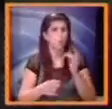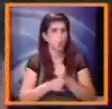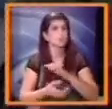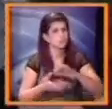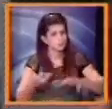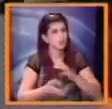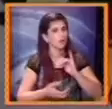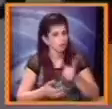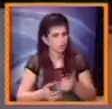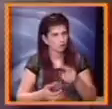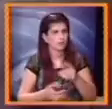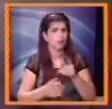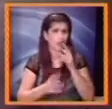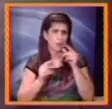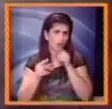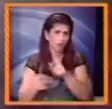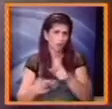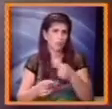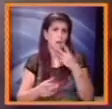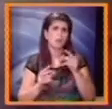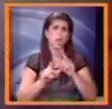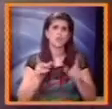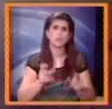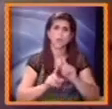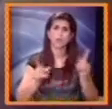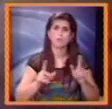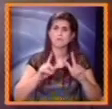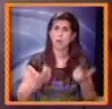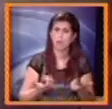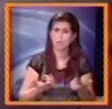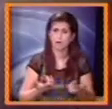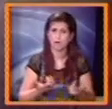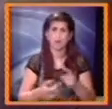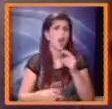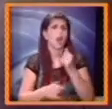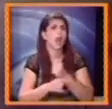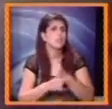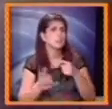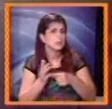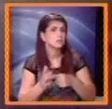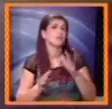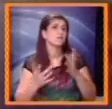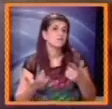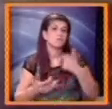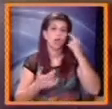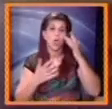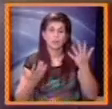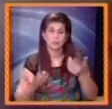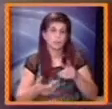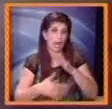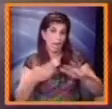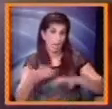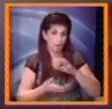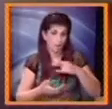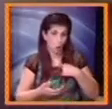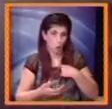הבלגן? אוקיי. היא לא מפנה אליהם, היא מפנה לאנשים אחרים. לא יודע למה הם עושים את זה, בשביל כאילו לבלבל, כאילו, יעני,